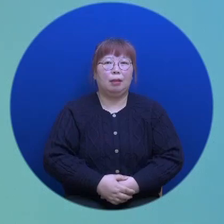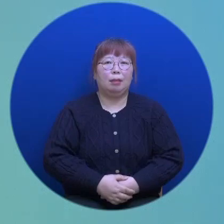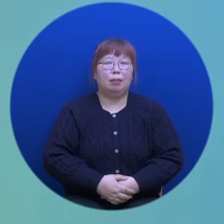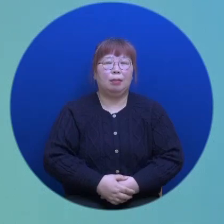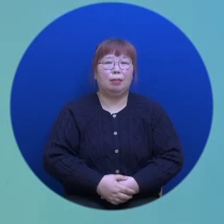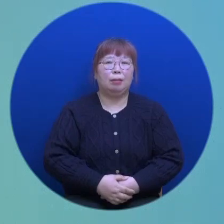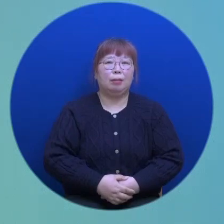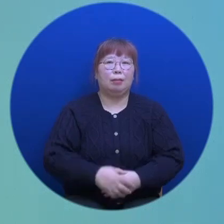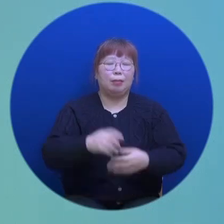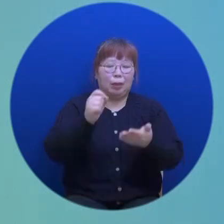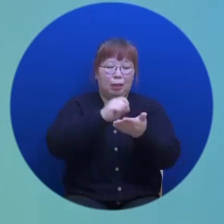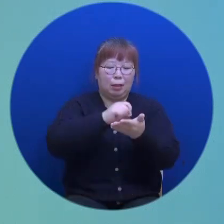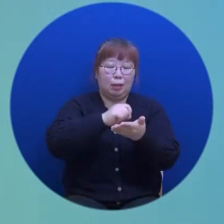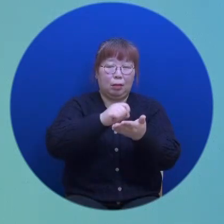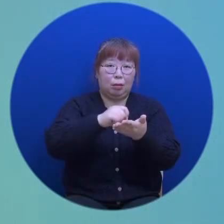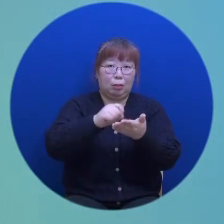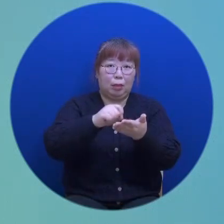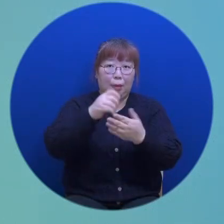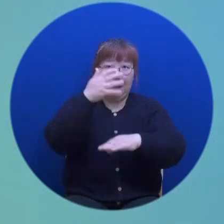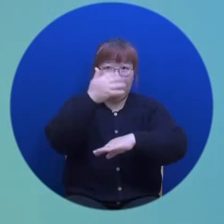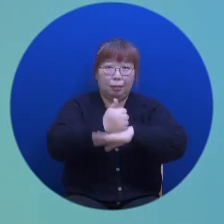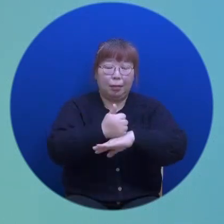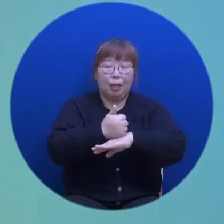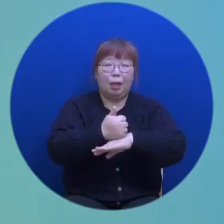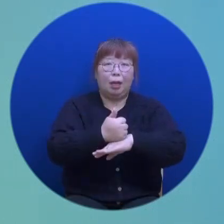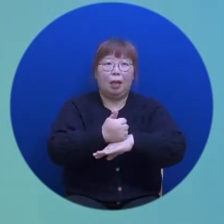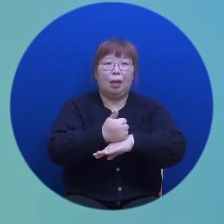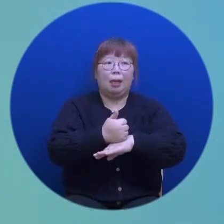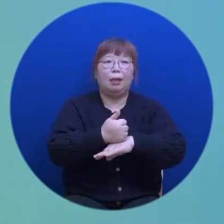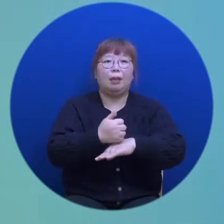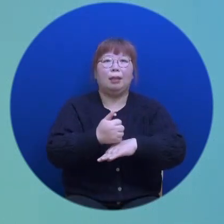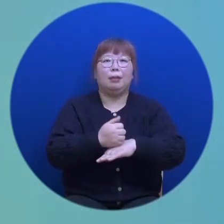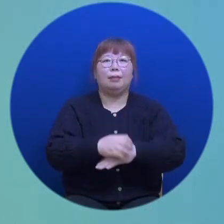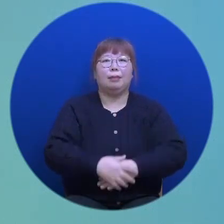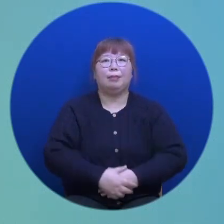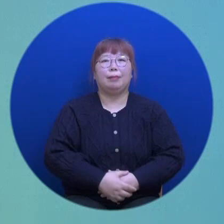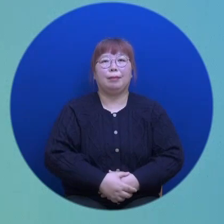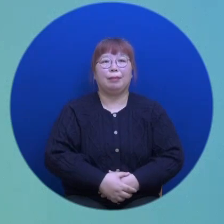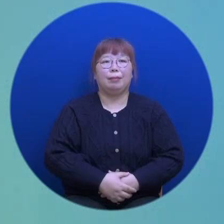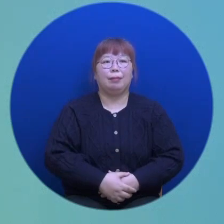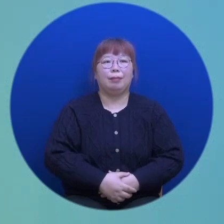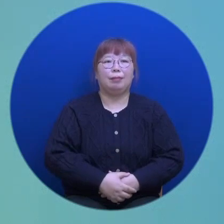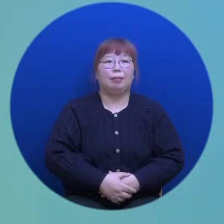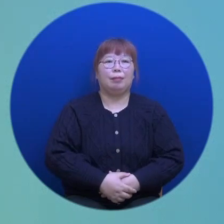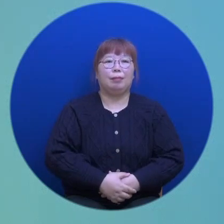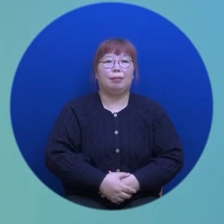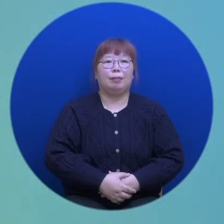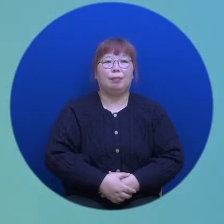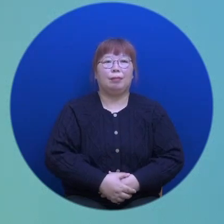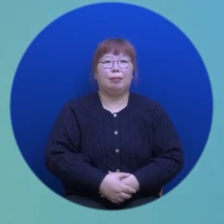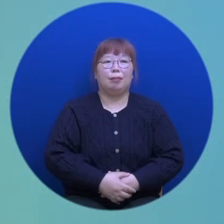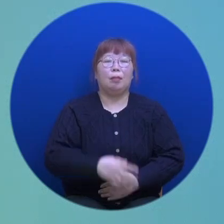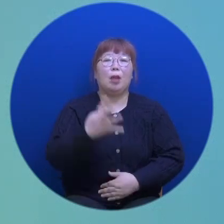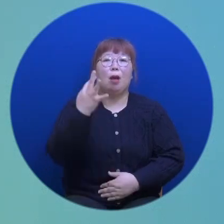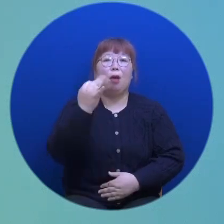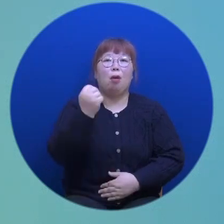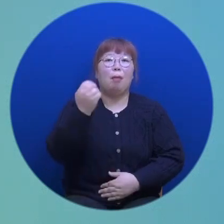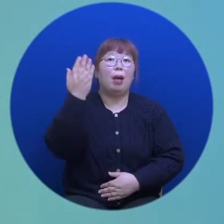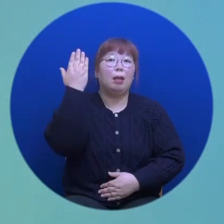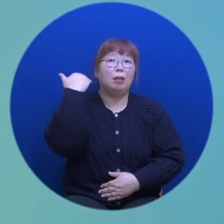설문조사 끝에 이런 글이 나오더라고요. 제가 읽어드릴게요. 불과 몇 해